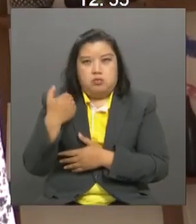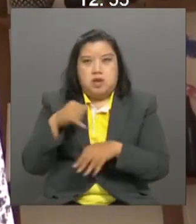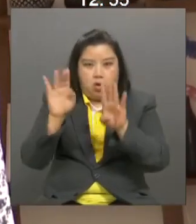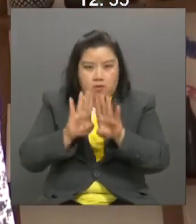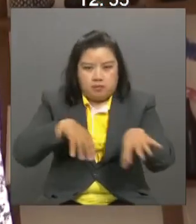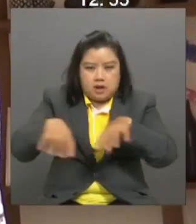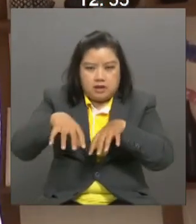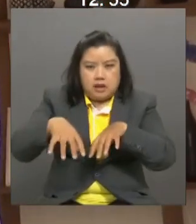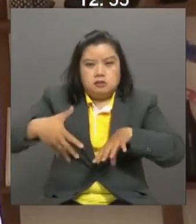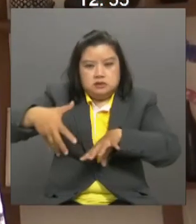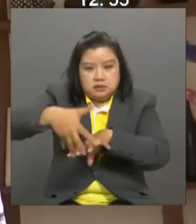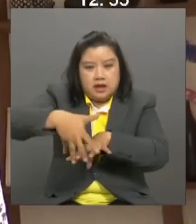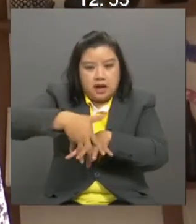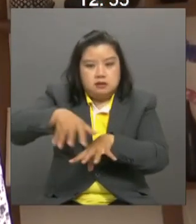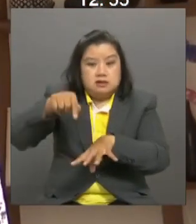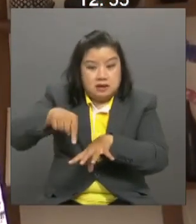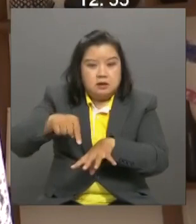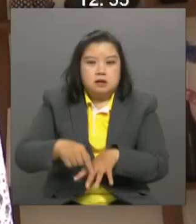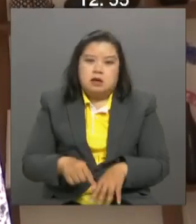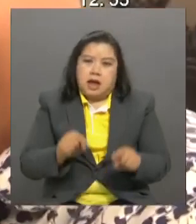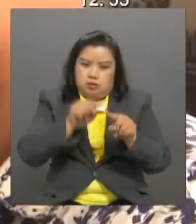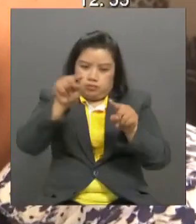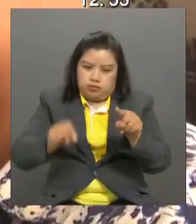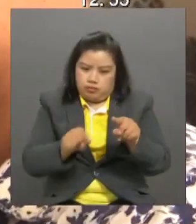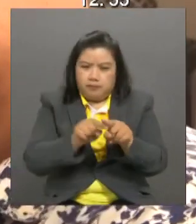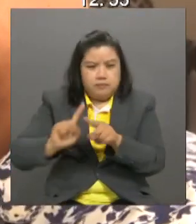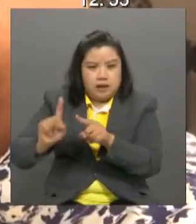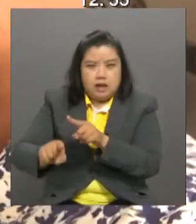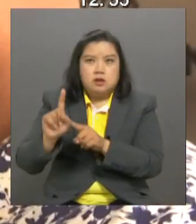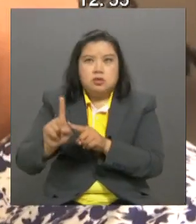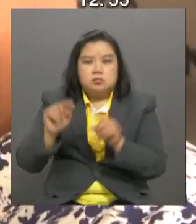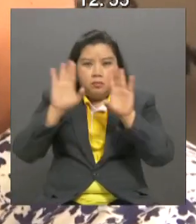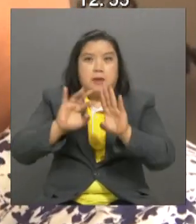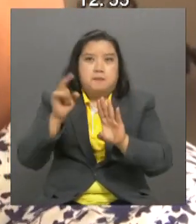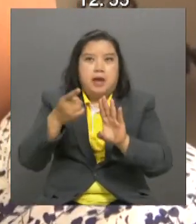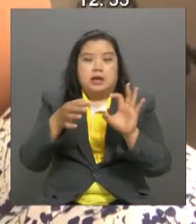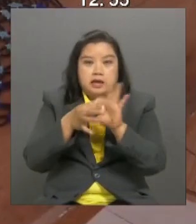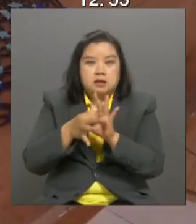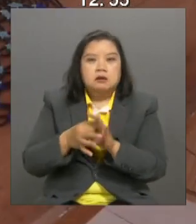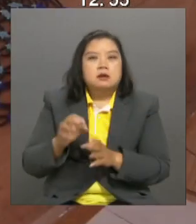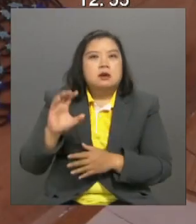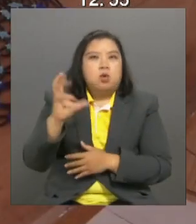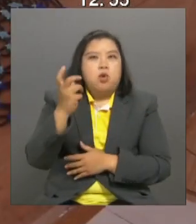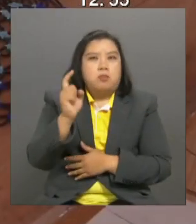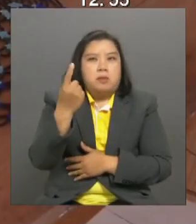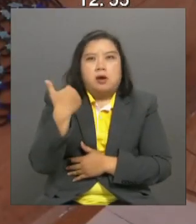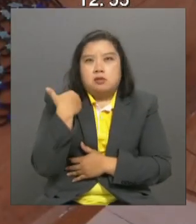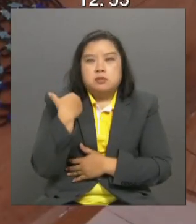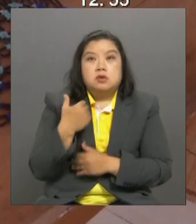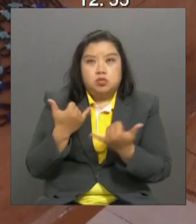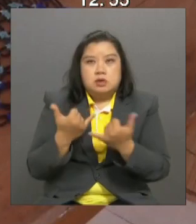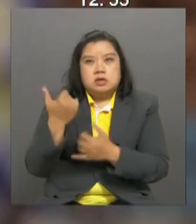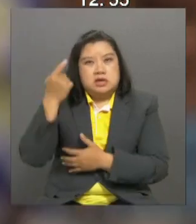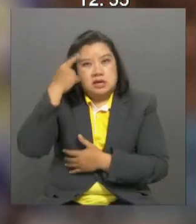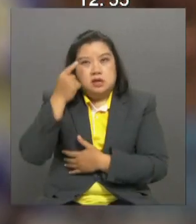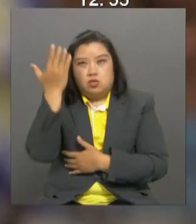ที่มองเห็นคุณค่าของลูกปัดมโนราที่มีอยู่ในท้องถิ่นนำมาประยุกต์ใช้ให้เข้ากับยุคสมัยทำให้ชิ้นงานมีเอกลักษณ์ที่โ